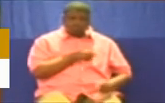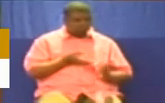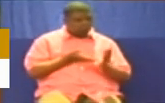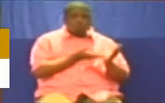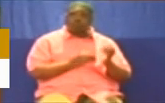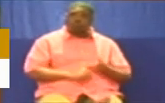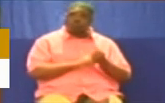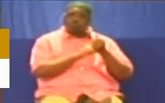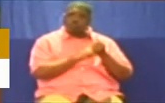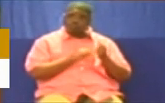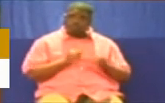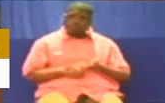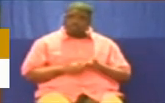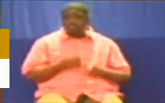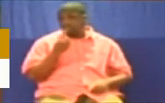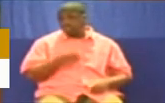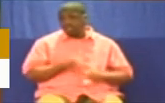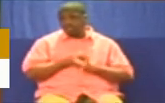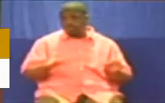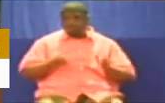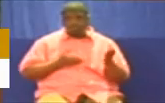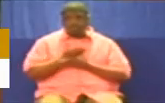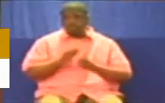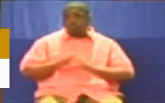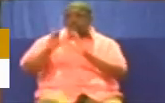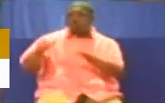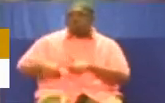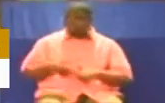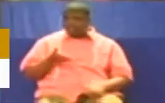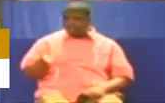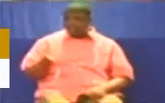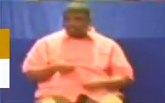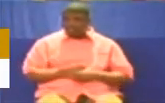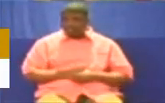umeungwa mkono sana kabisa na umepitishwa na bunge hili.